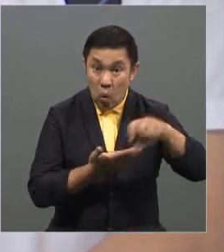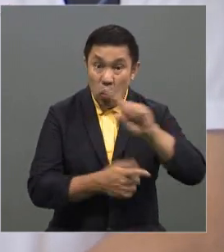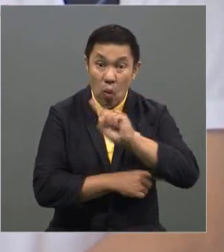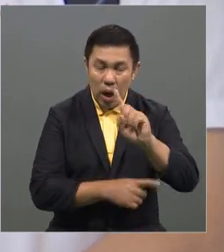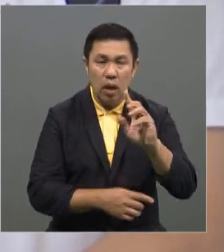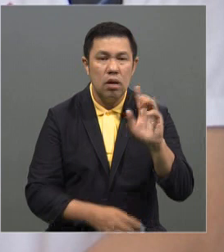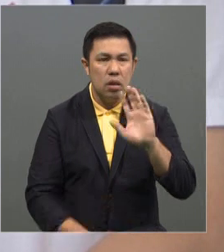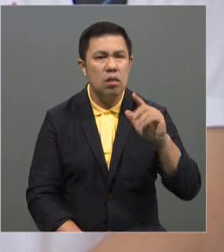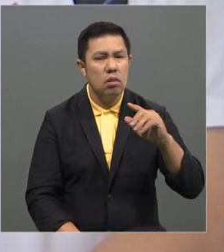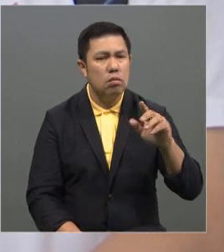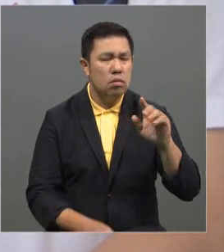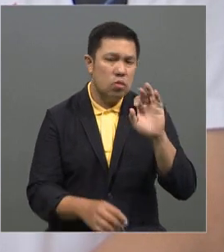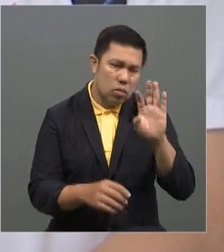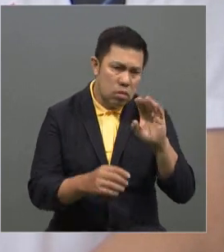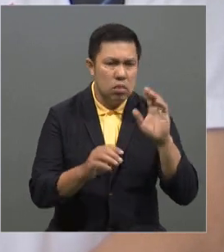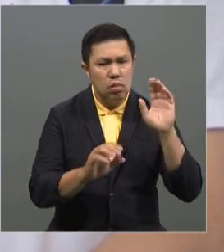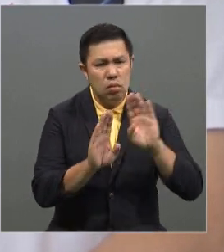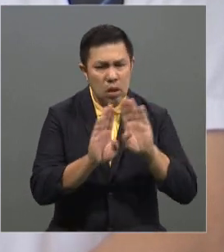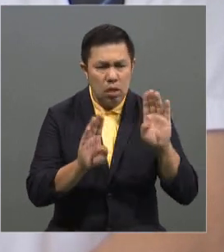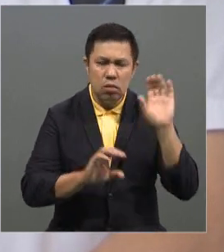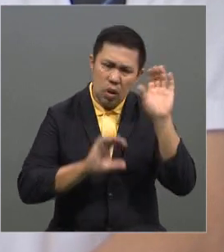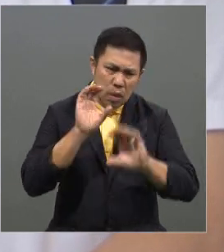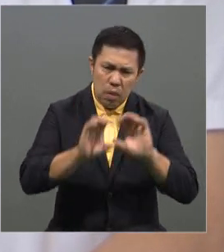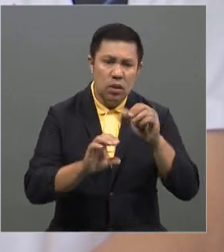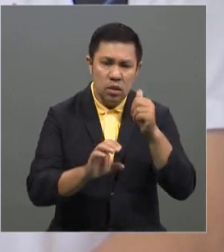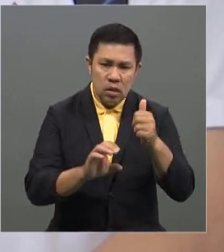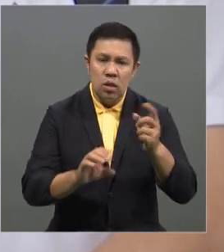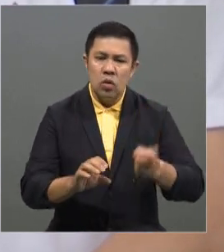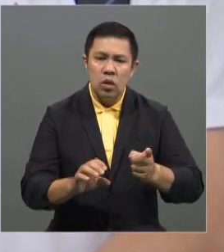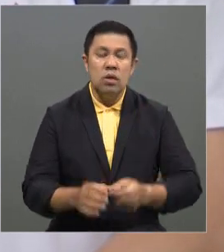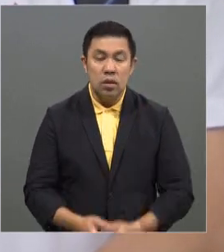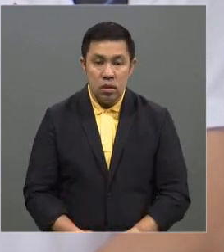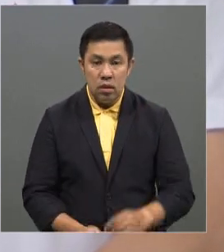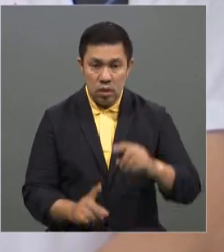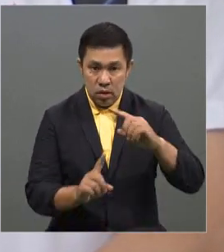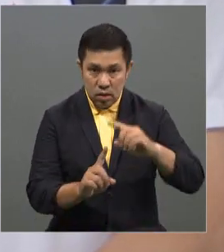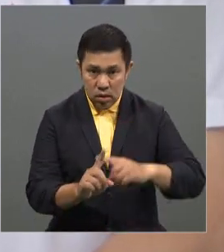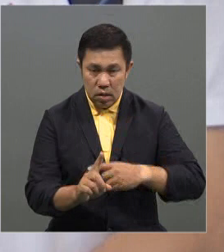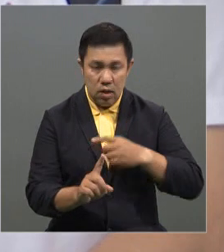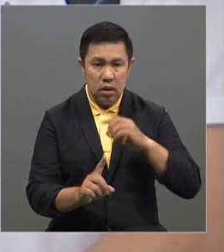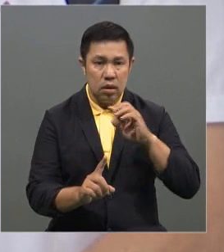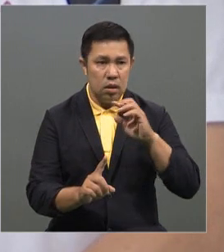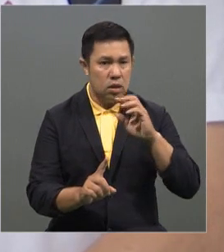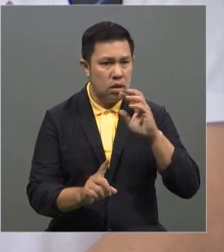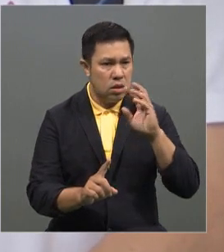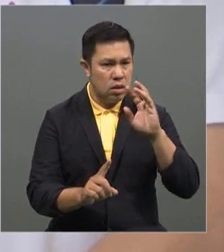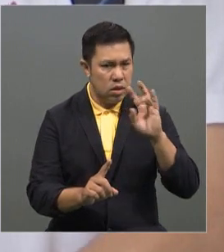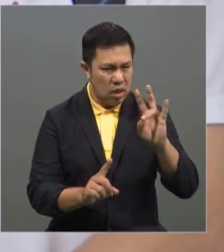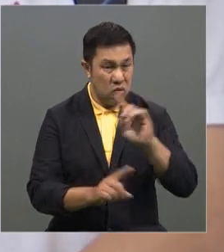นก็คือยังเปิดให้พวกเราลงทุนกันปกติค่ะใช่เปิดรับปกติค่ะพอวันที่26ก็คือปิดเฟซไปเลยค่ะ